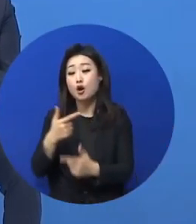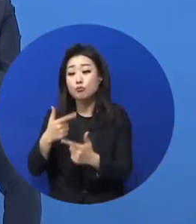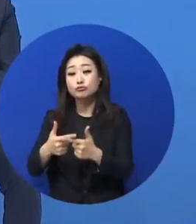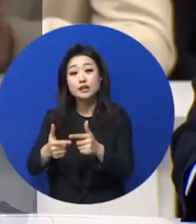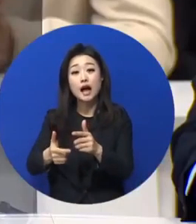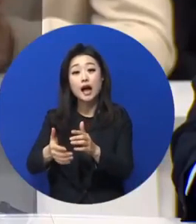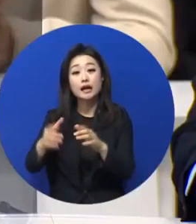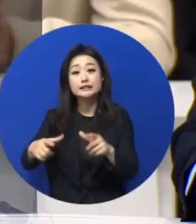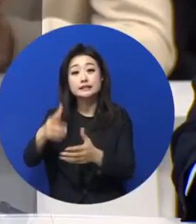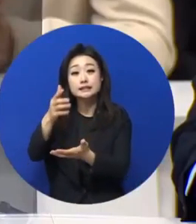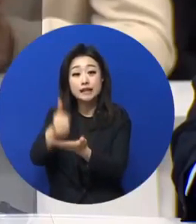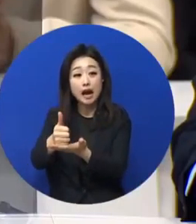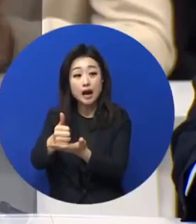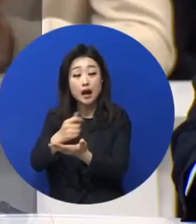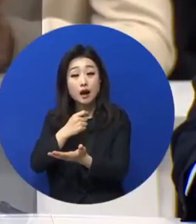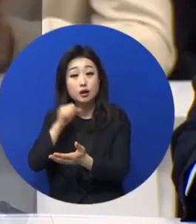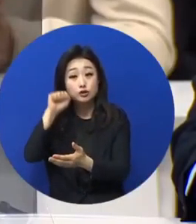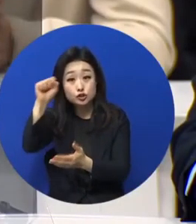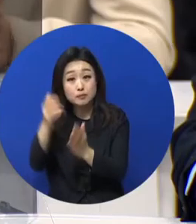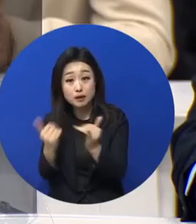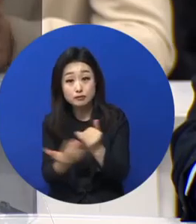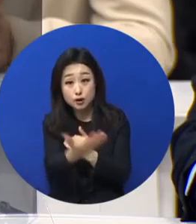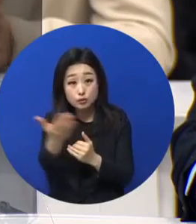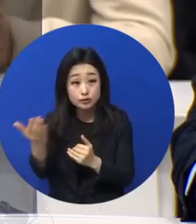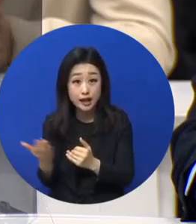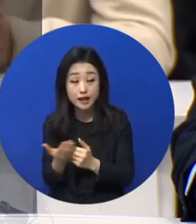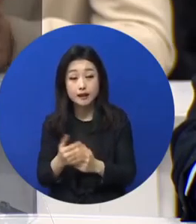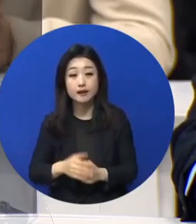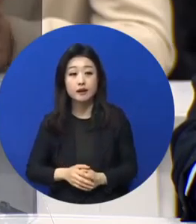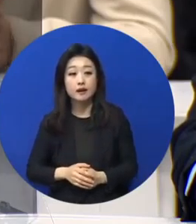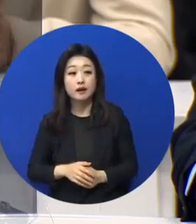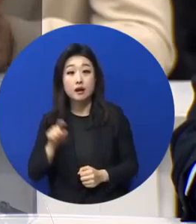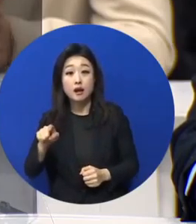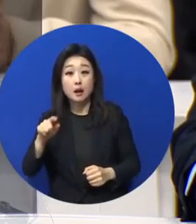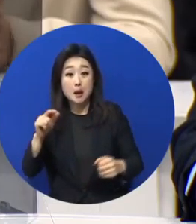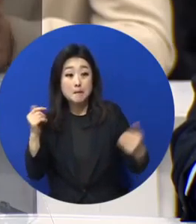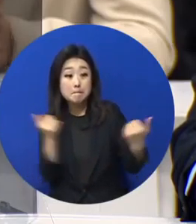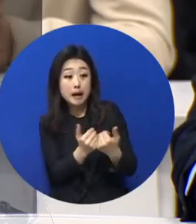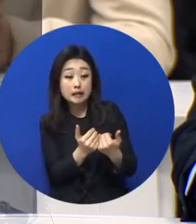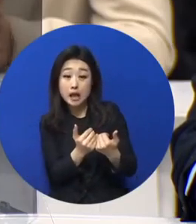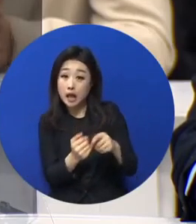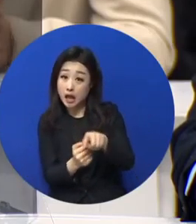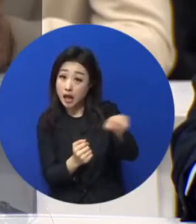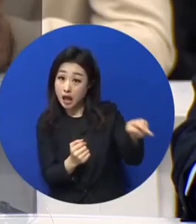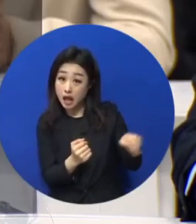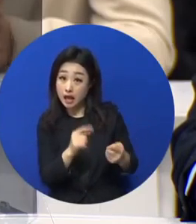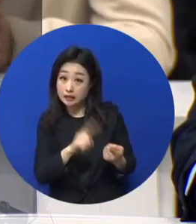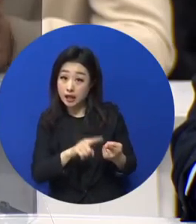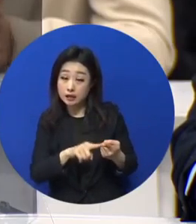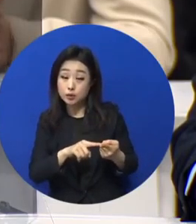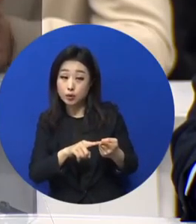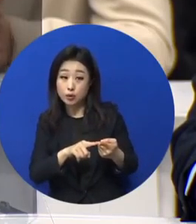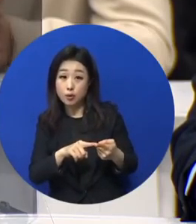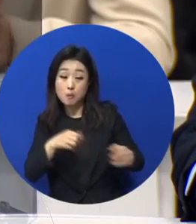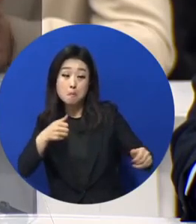부산시장 후보께서는 가덕도 신공항의 반대를 어떤 정책과 청사진으로 관찰해